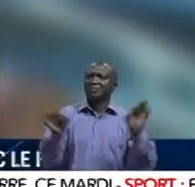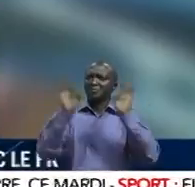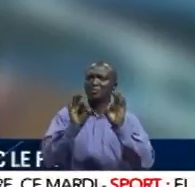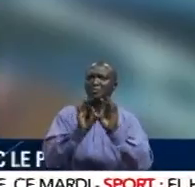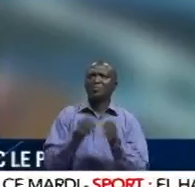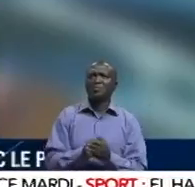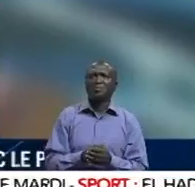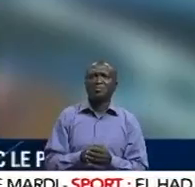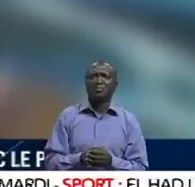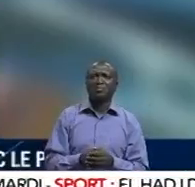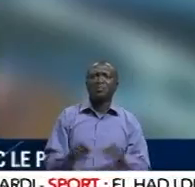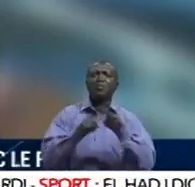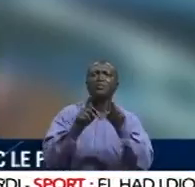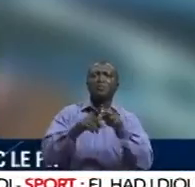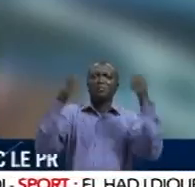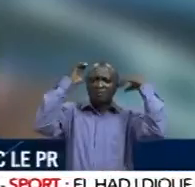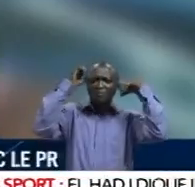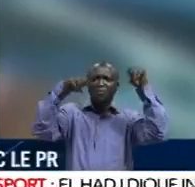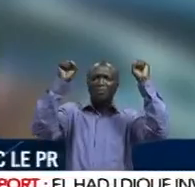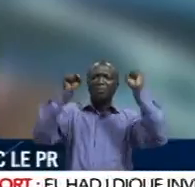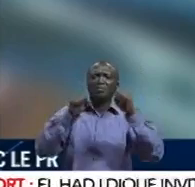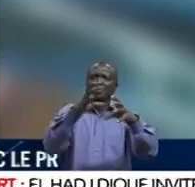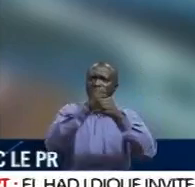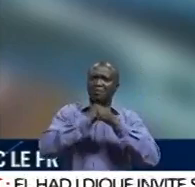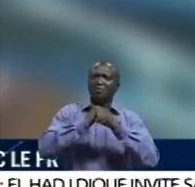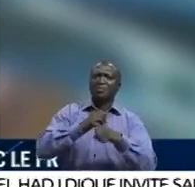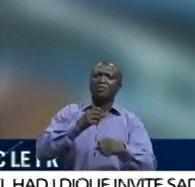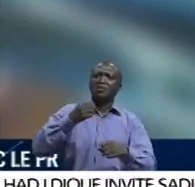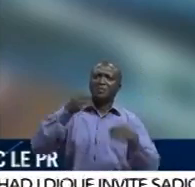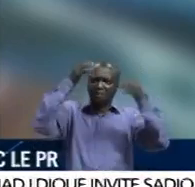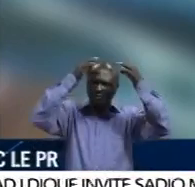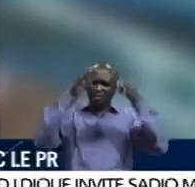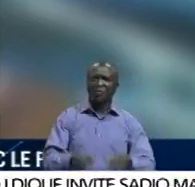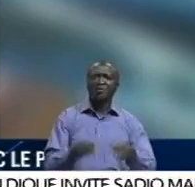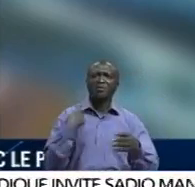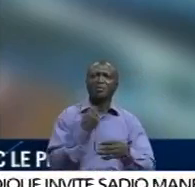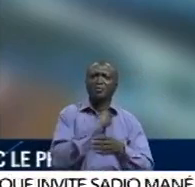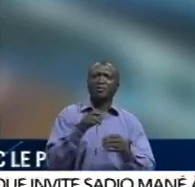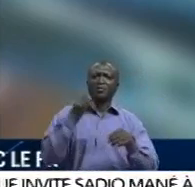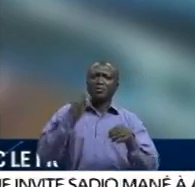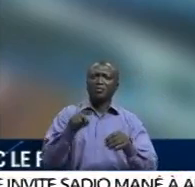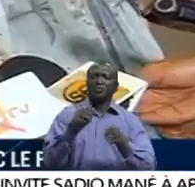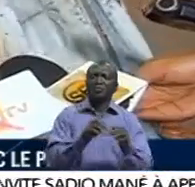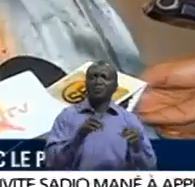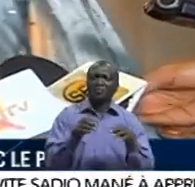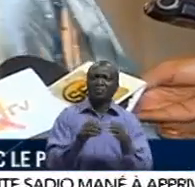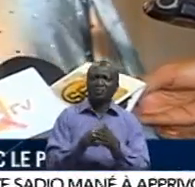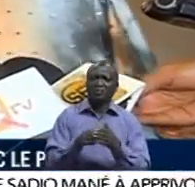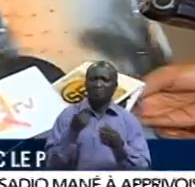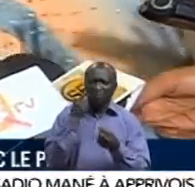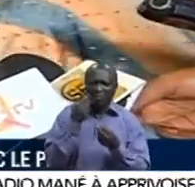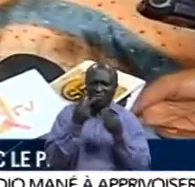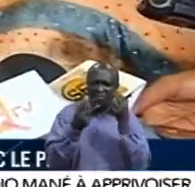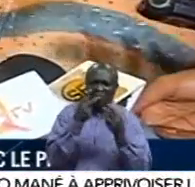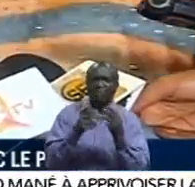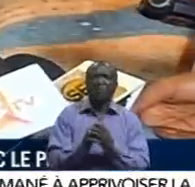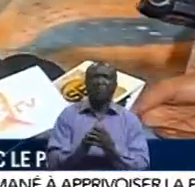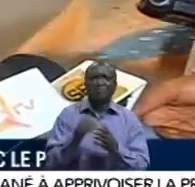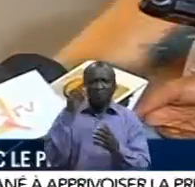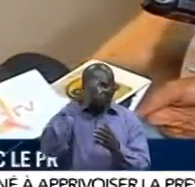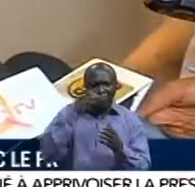entendu le chef de l'État prendre des décisions mais aussi je crois que nous on devrait faire une introspection en tant que citoyen en tant